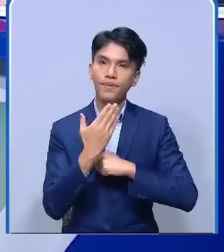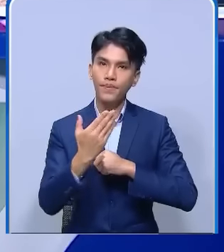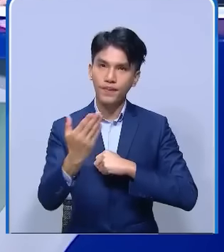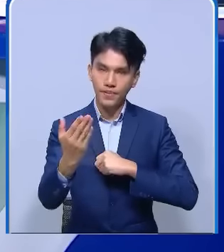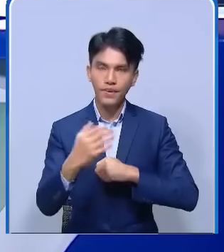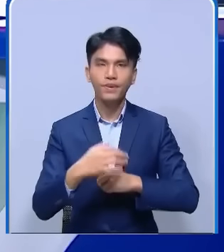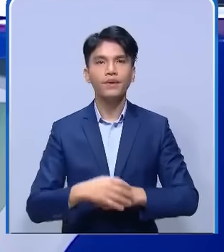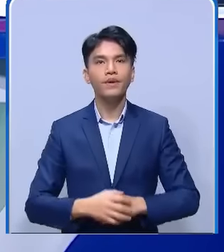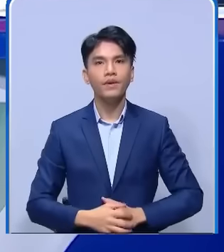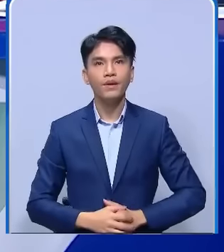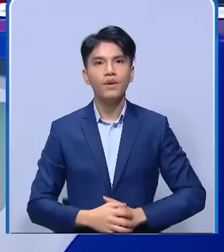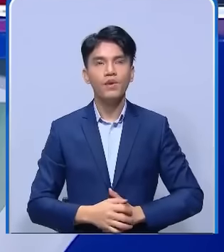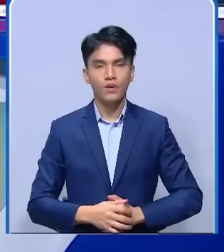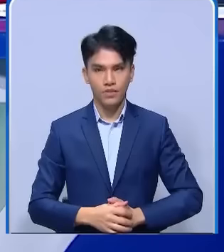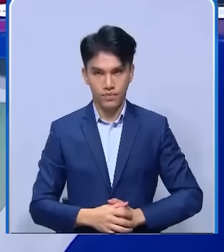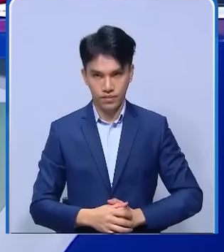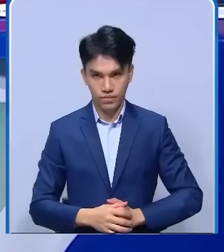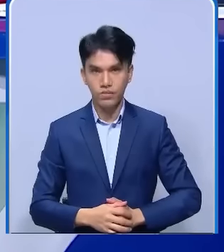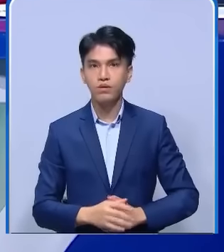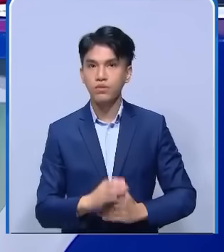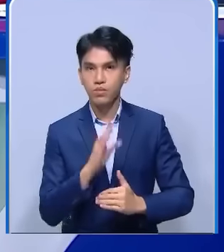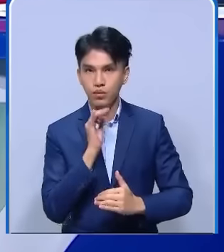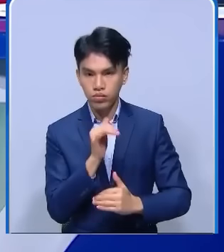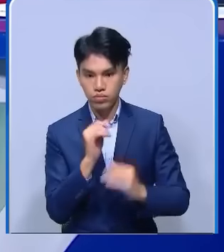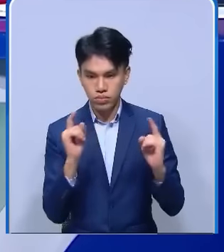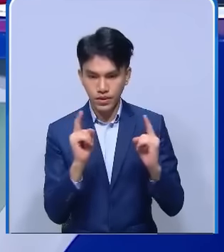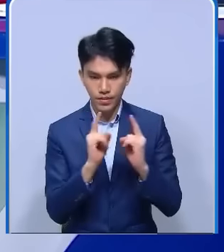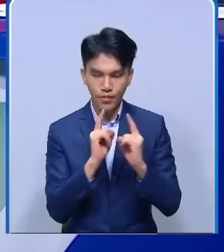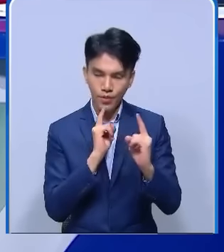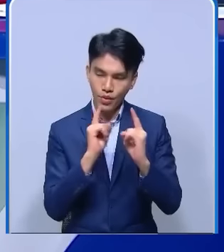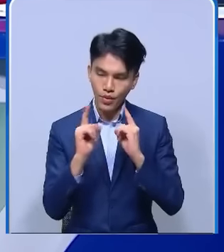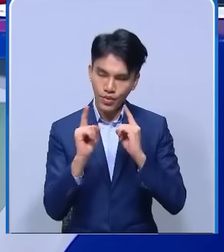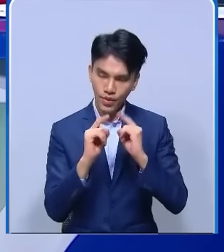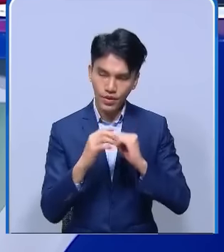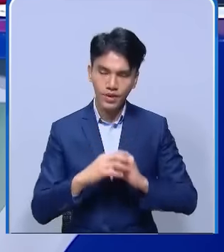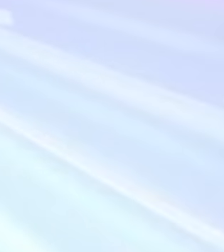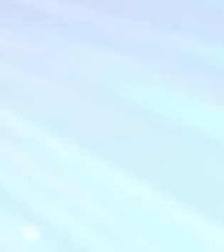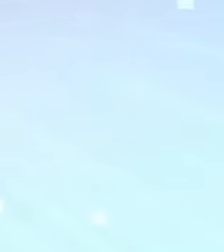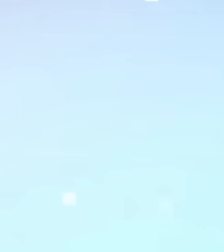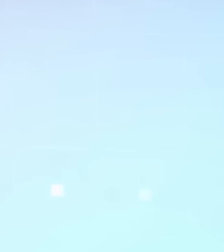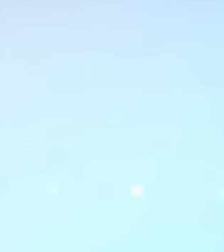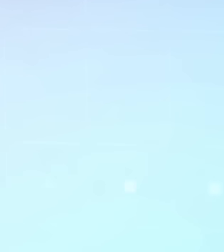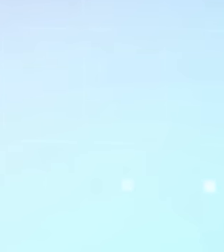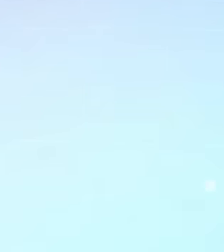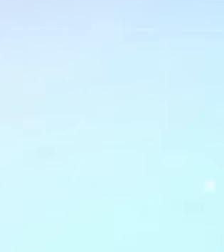ม่เว้นแต่ละวันแล้วแต่ว่าถ้าไปก็จะคุยอย่างเป็นทางการนี้สักหน่อยนึงน ะ ไหนไปแล้ว